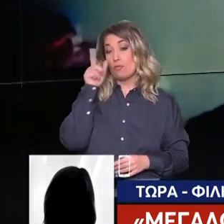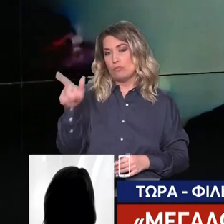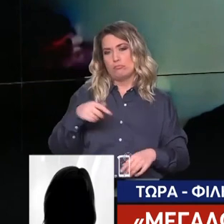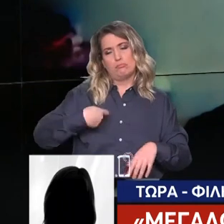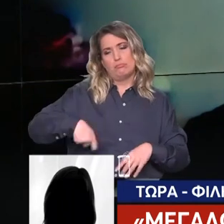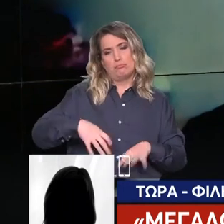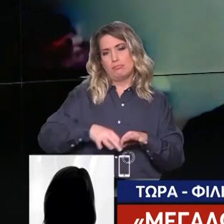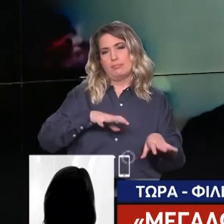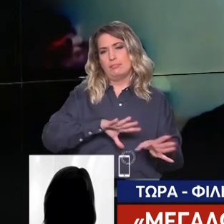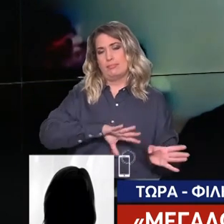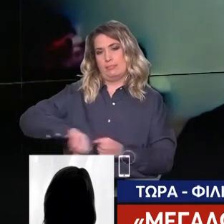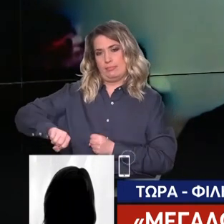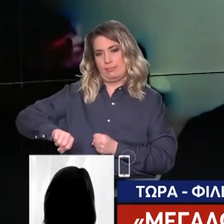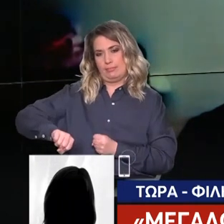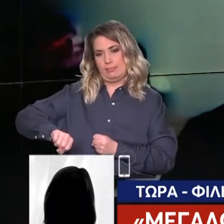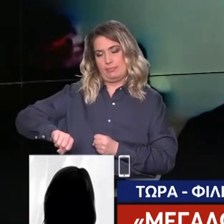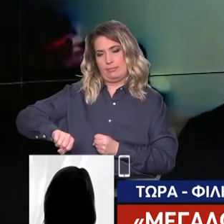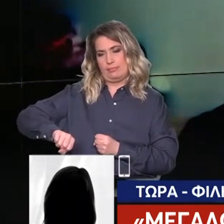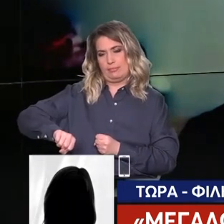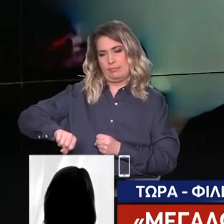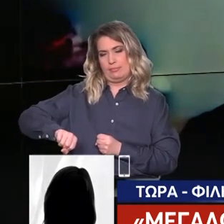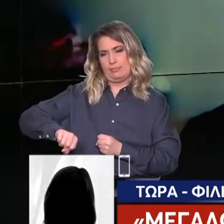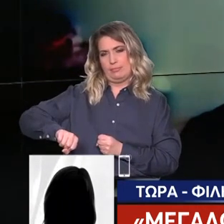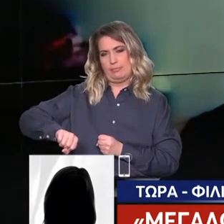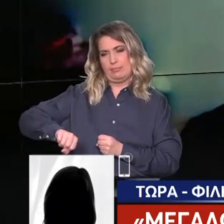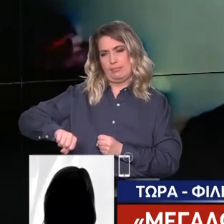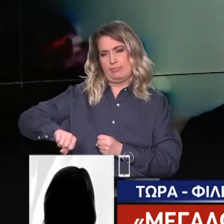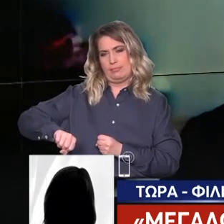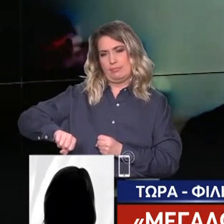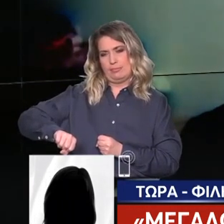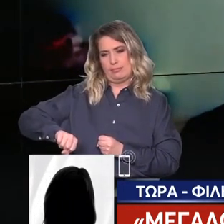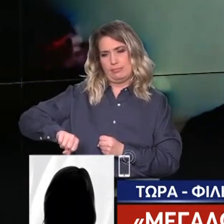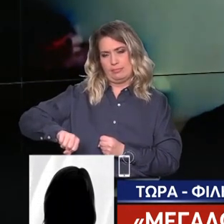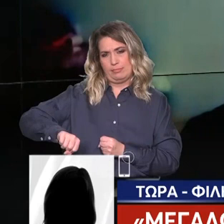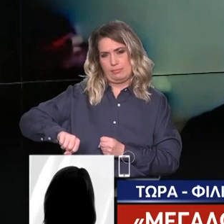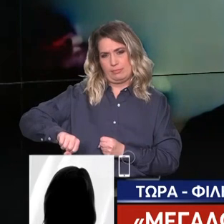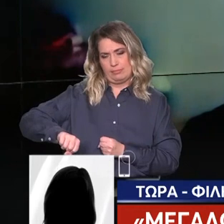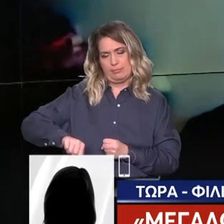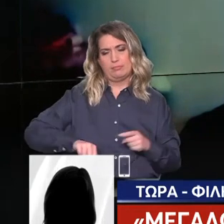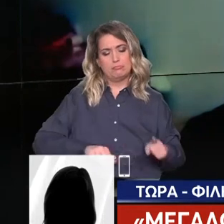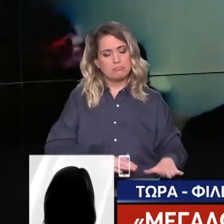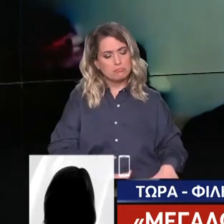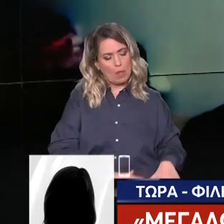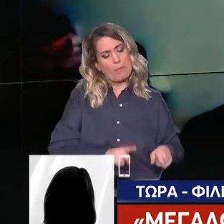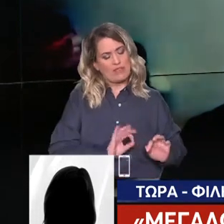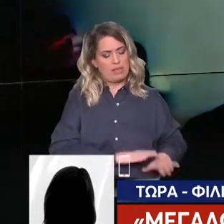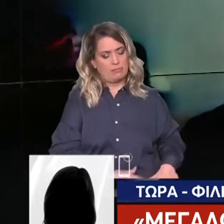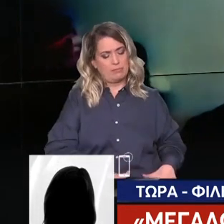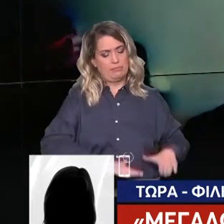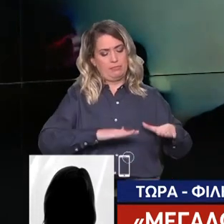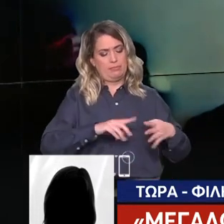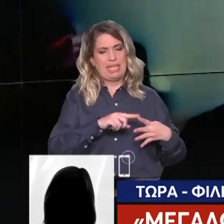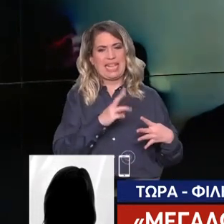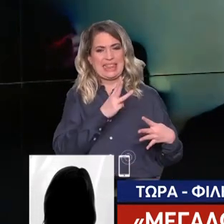είχε η μητέρα του μέχρι όταν ήταν η μεγάλη του η κόρη πήγαινε στην τρίτη δημοτικού, ο Άκης πήγαινε